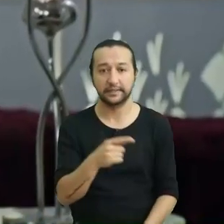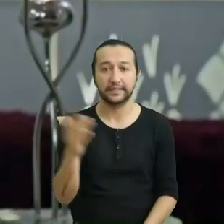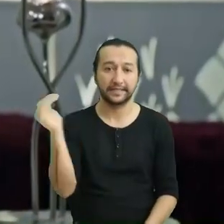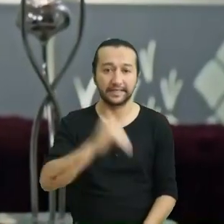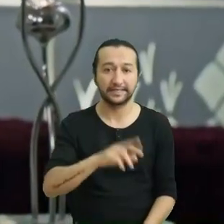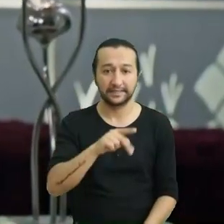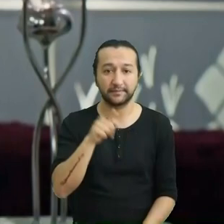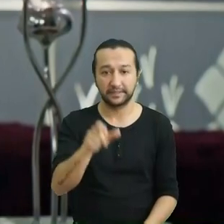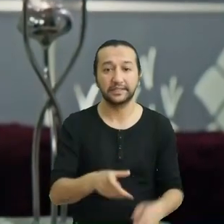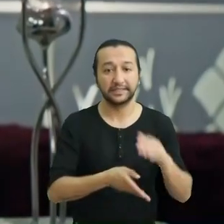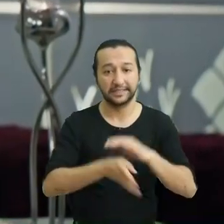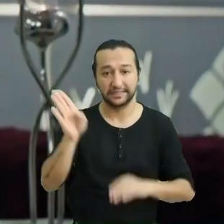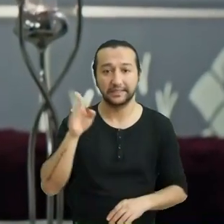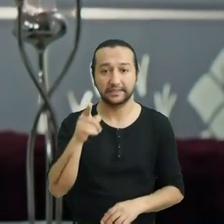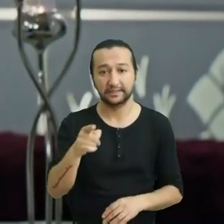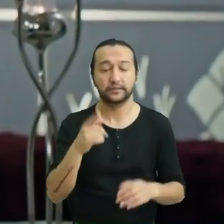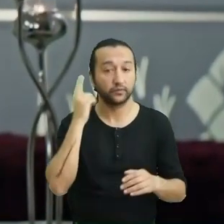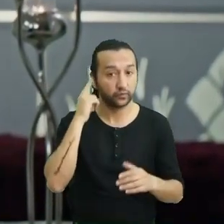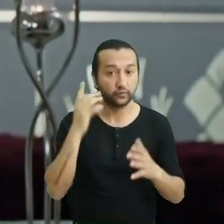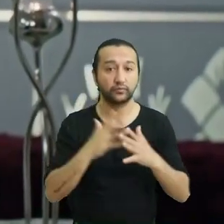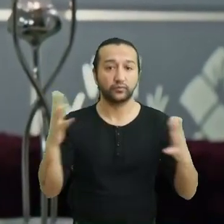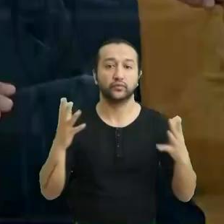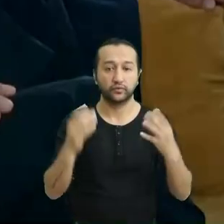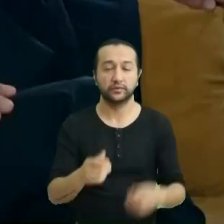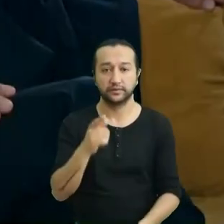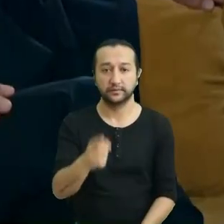Gelişiniz gibi gidişiniz de ihtişamlı olacak.